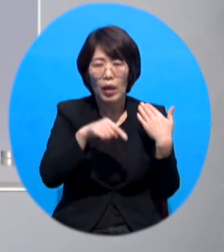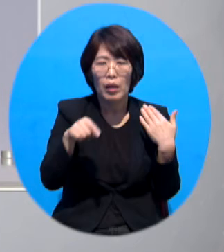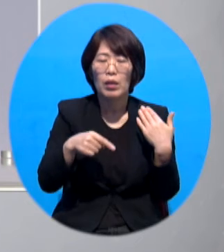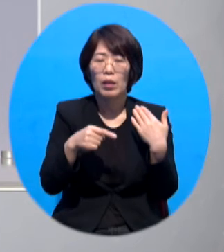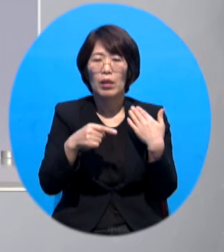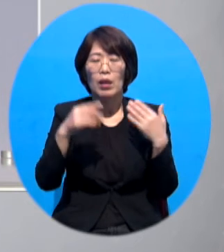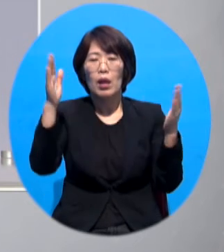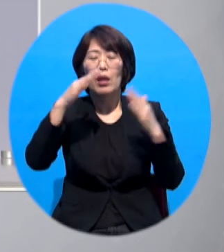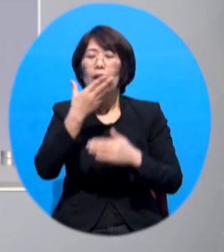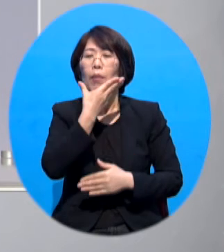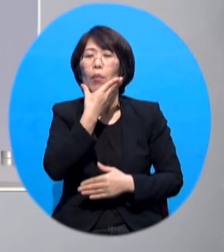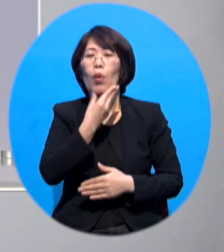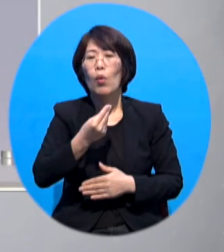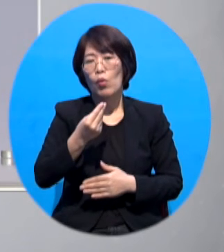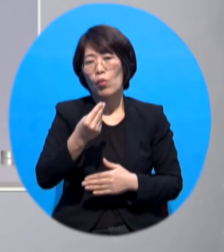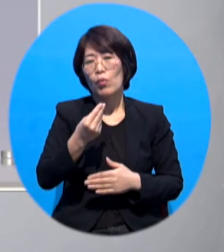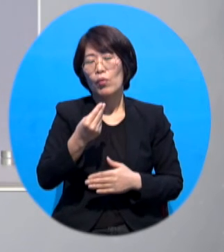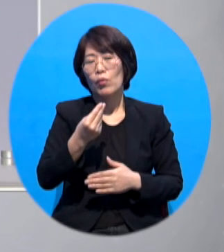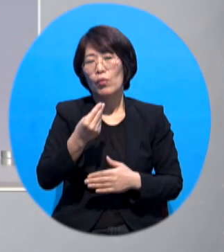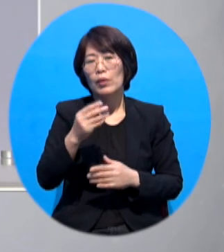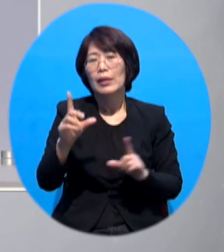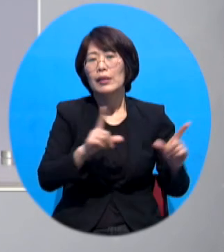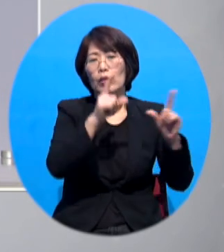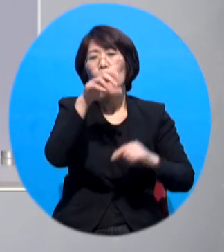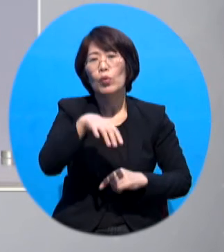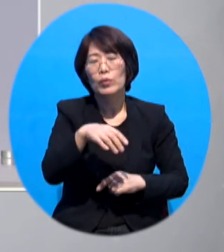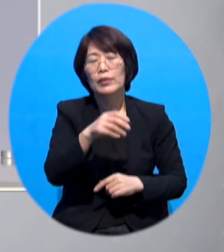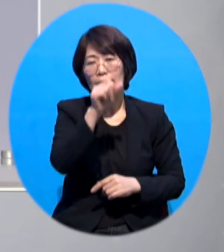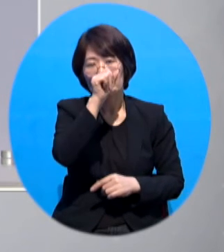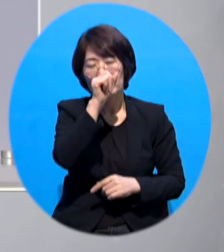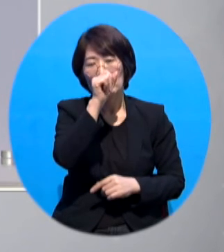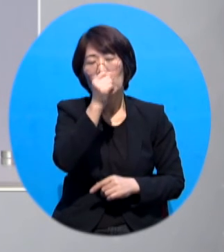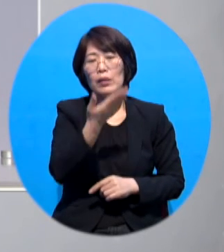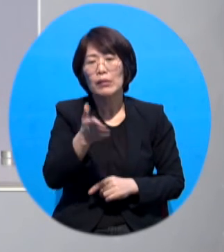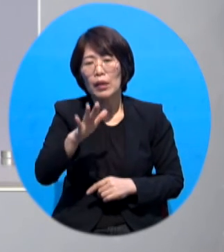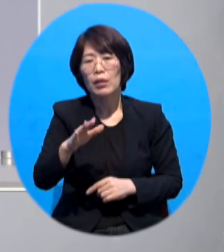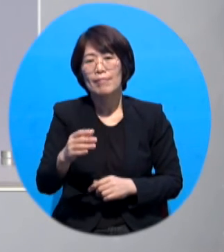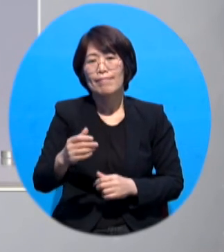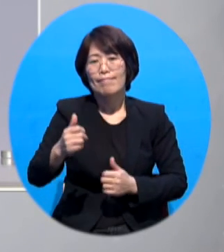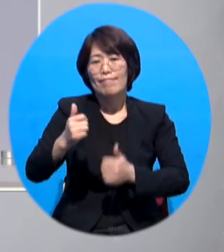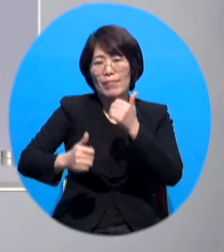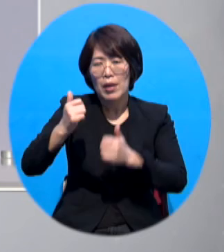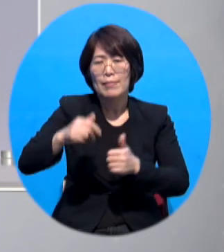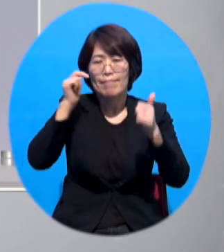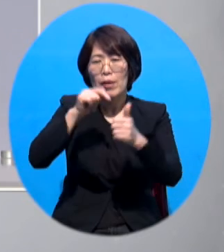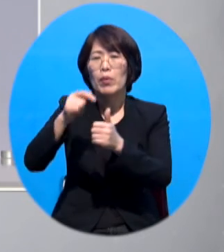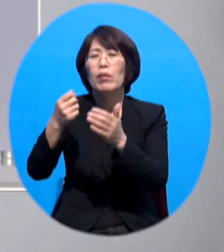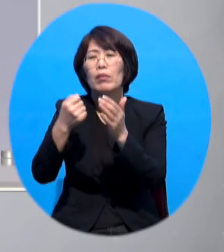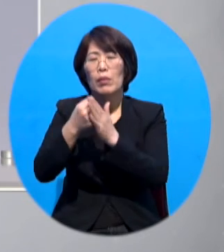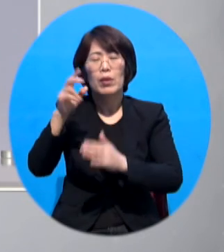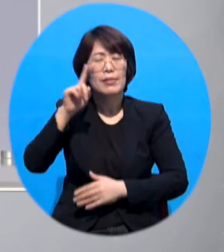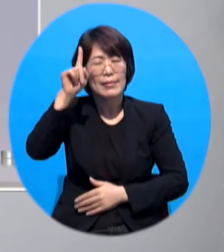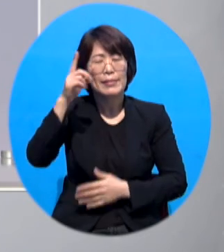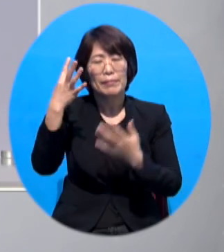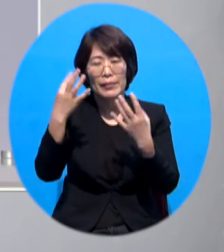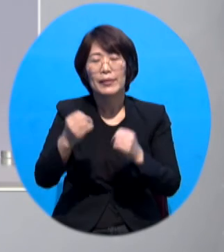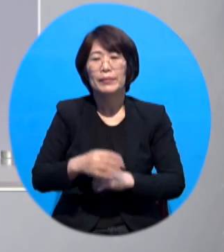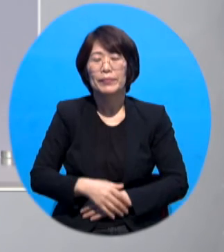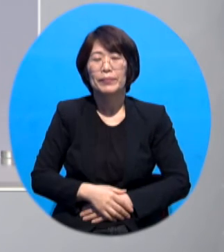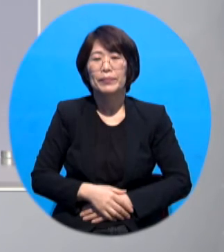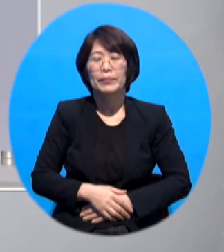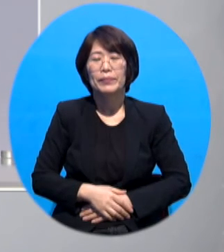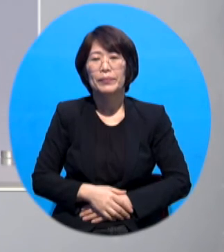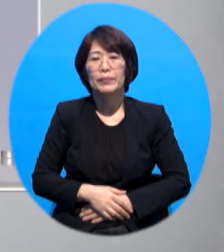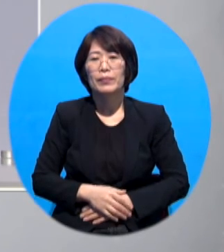행복한 10 잘함 태가 돼야 되는데 너무너무 경진 경쟁 하다 보니까 우리 아이들이 참 스트레스도 받고 어려움이 많습니다